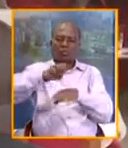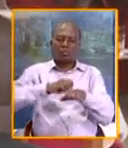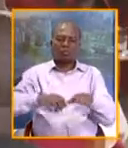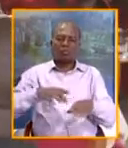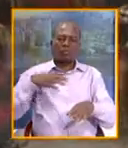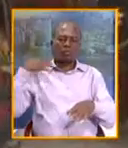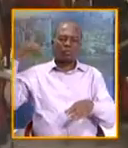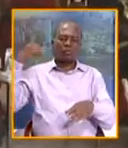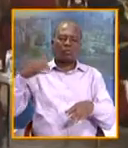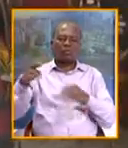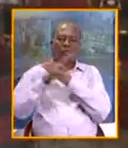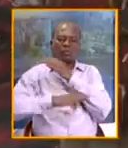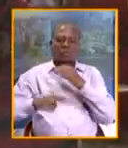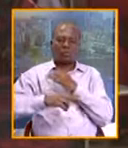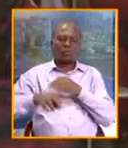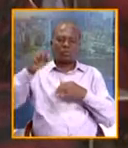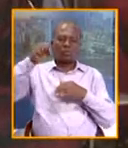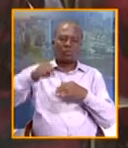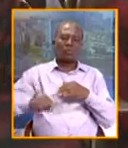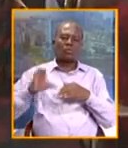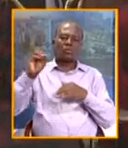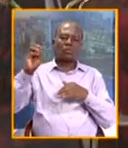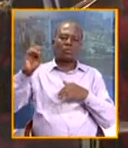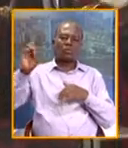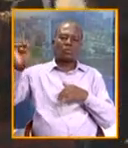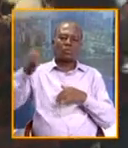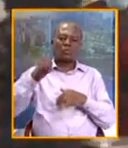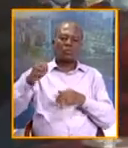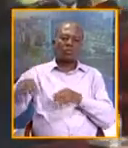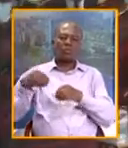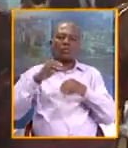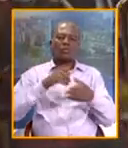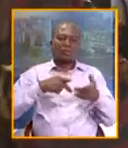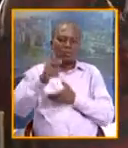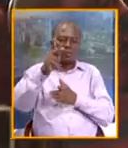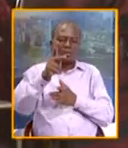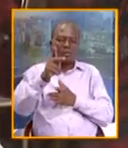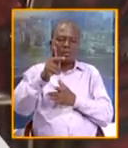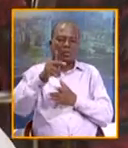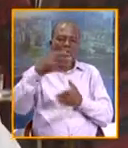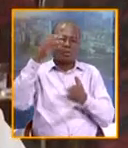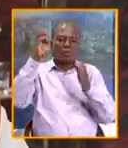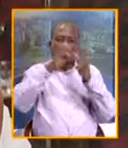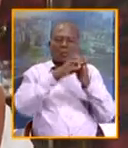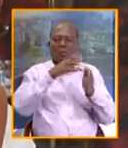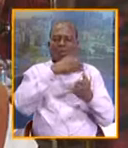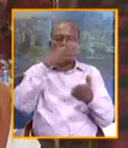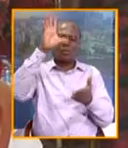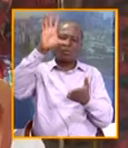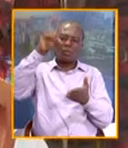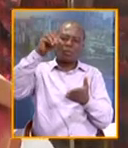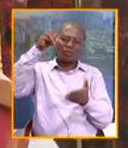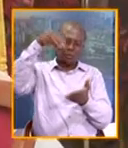son candidat la région du sud comoé séance tenante s'est acquitté du paiement de la caution de 50